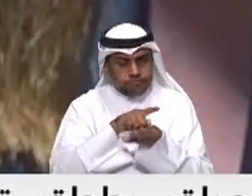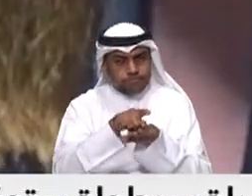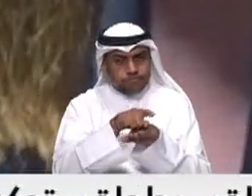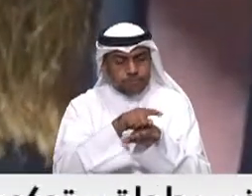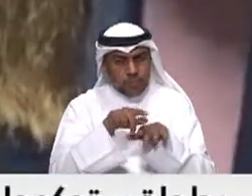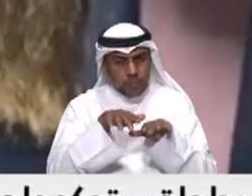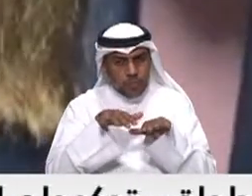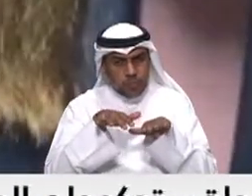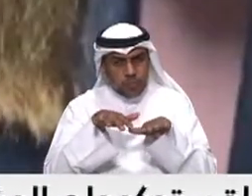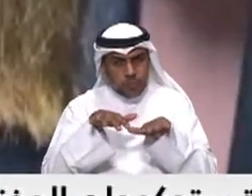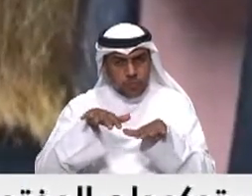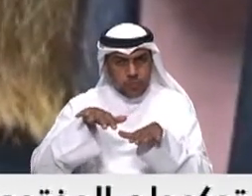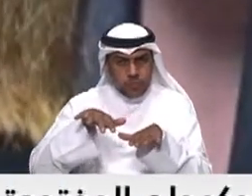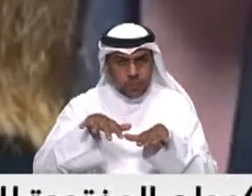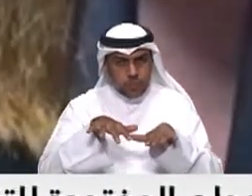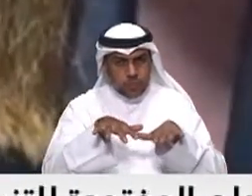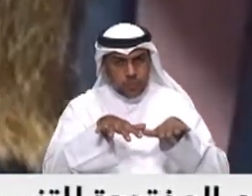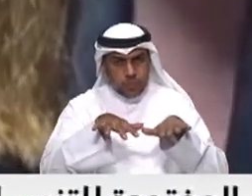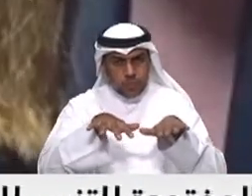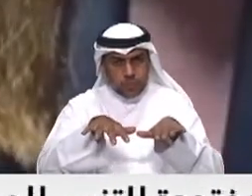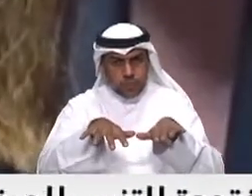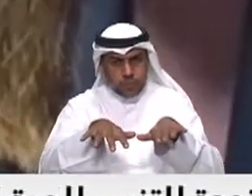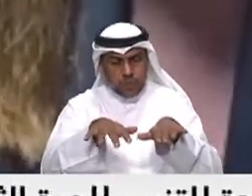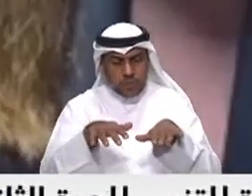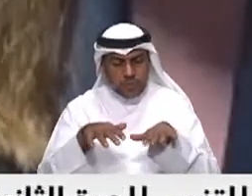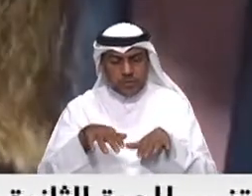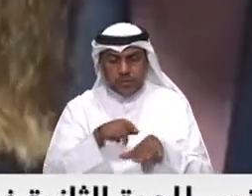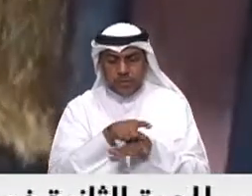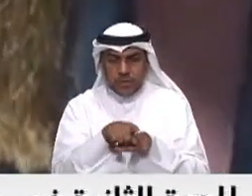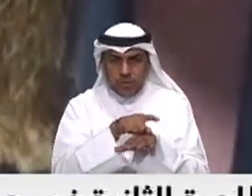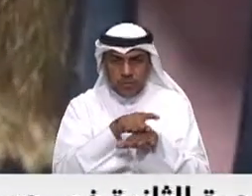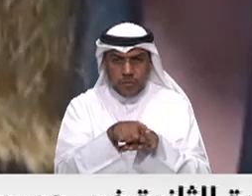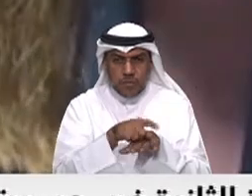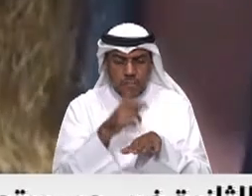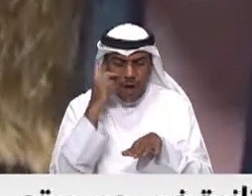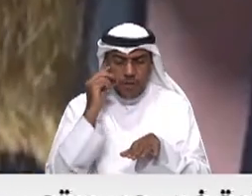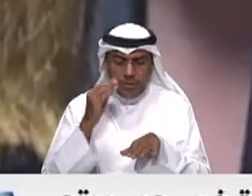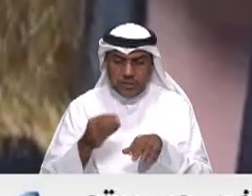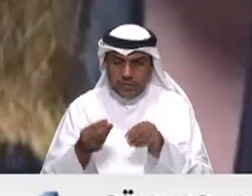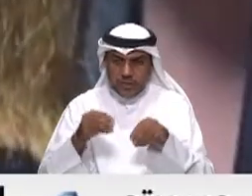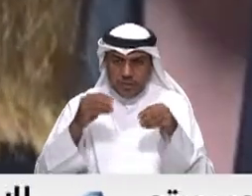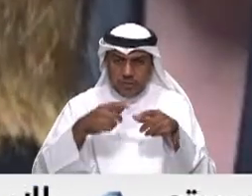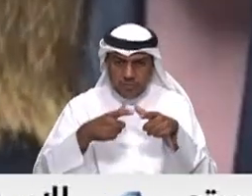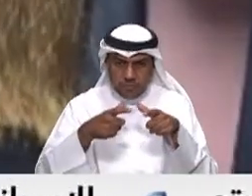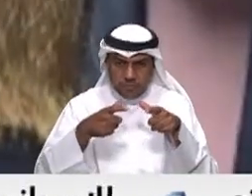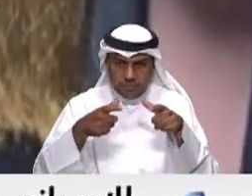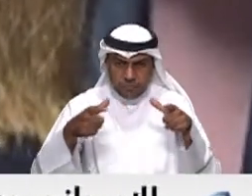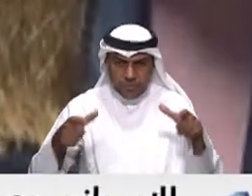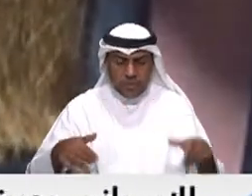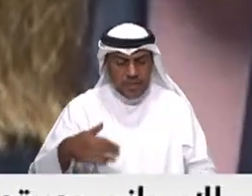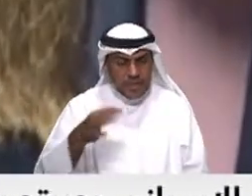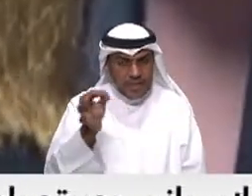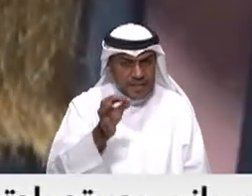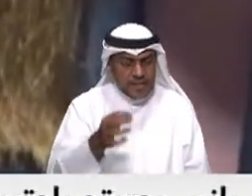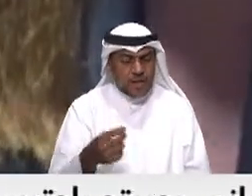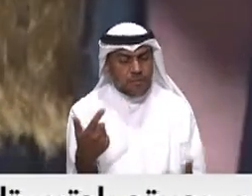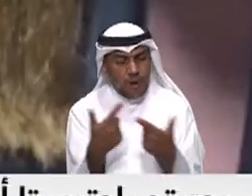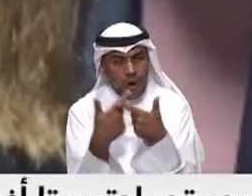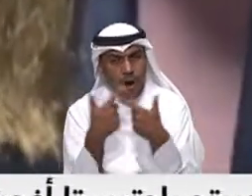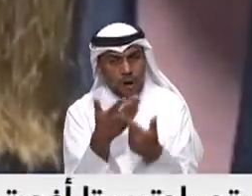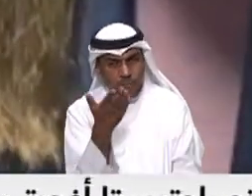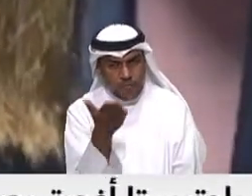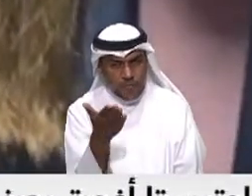محاولة للالتفاف من هذه البلدة إلى بلدة عيت الشعب التي تشهد معارك كثيفة